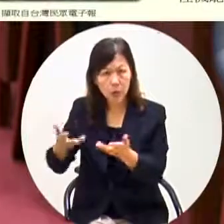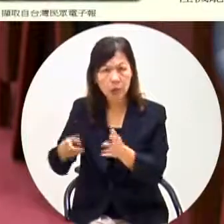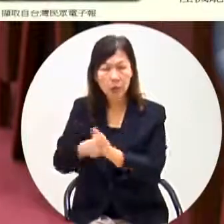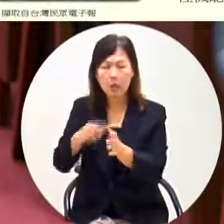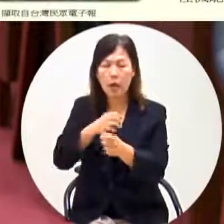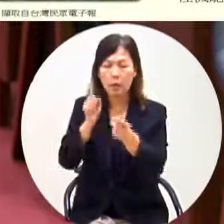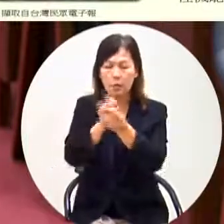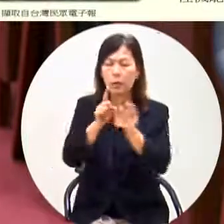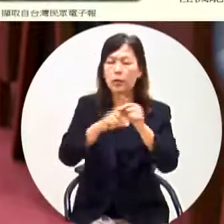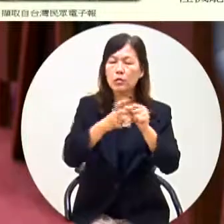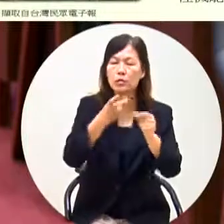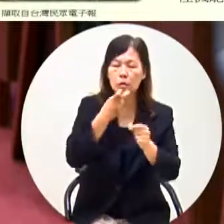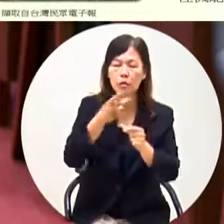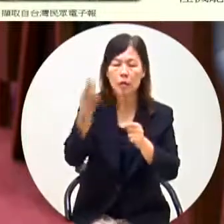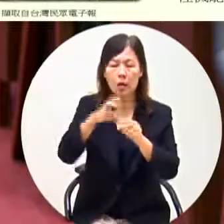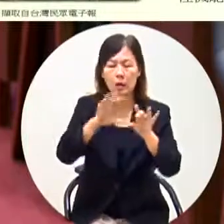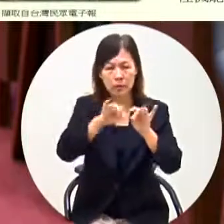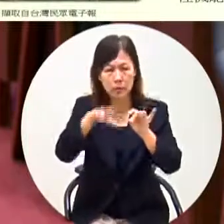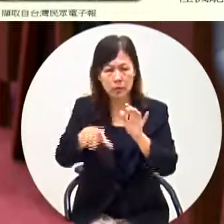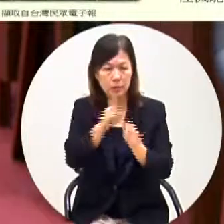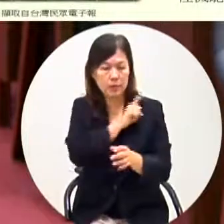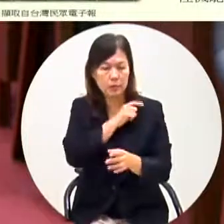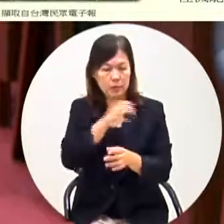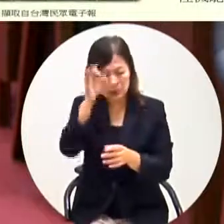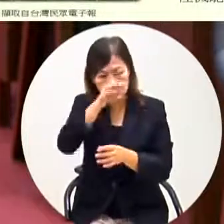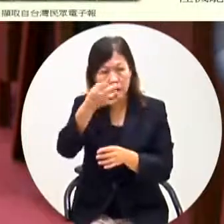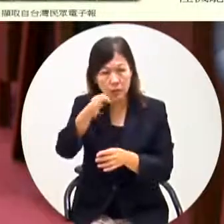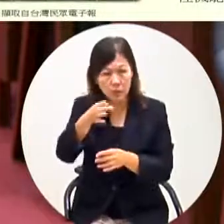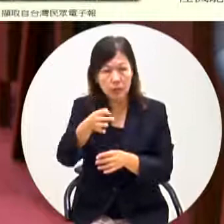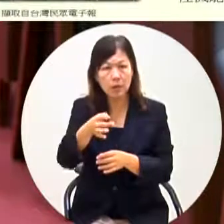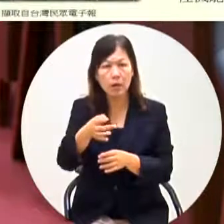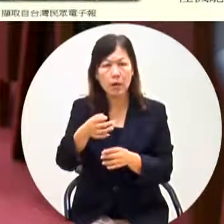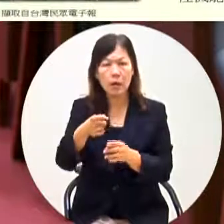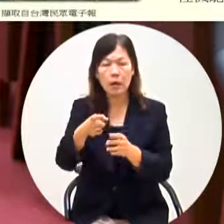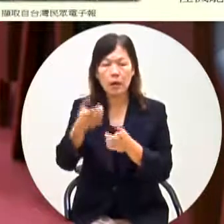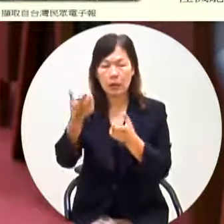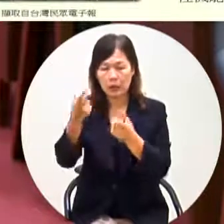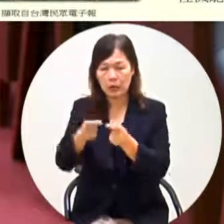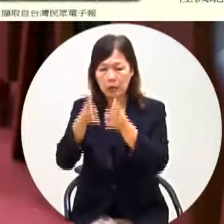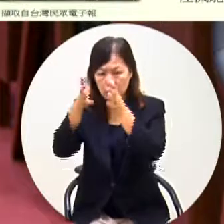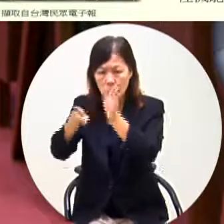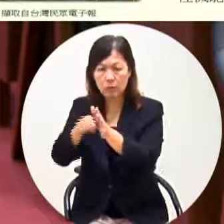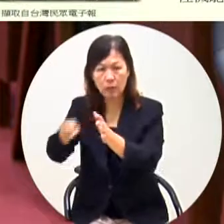己也自筹经费，来针对八卦、北屋、